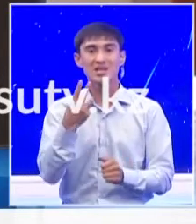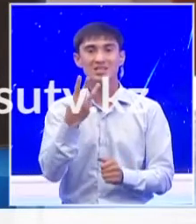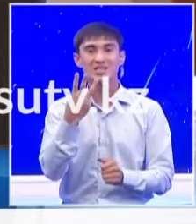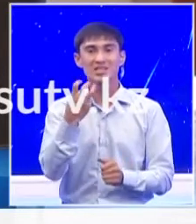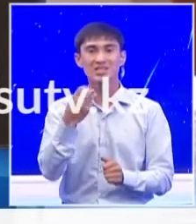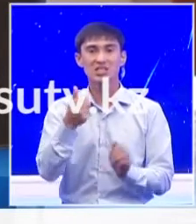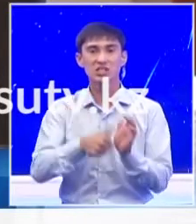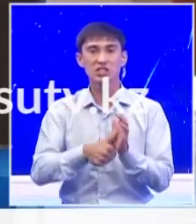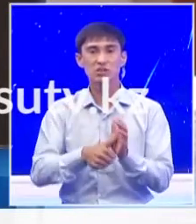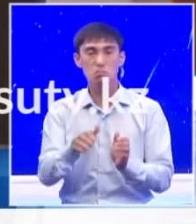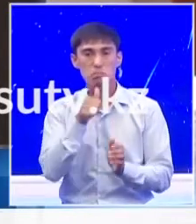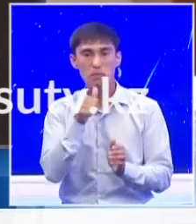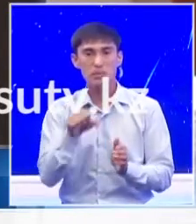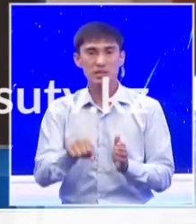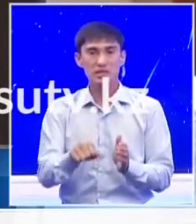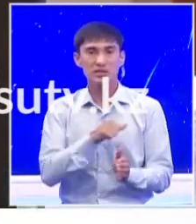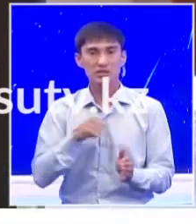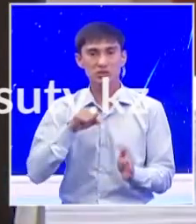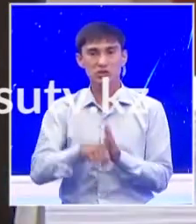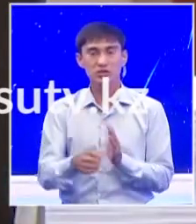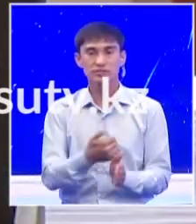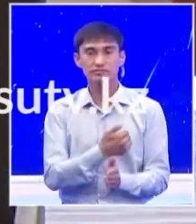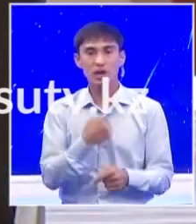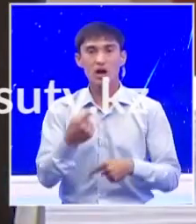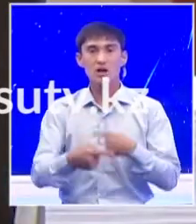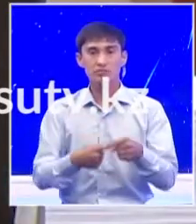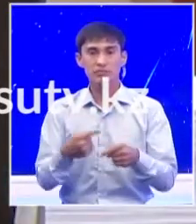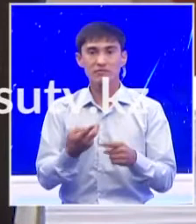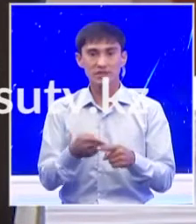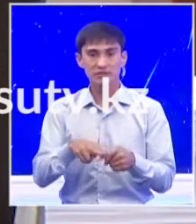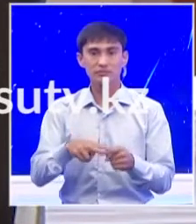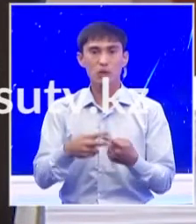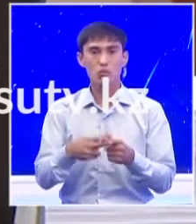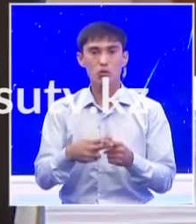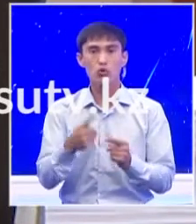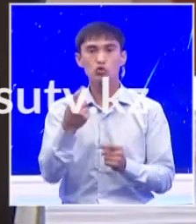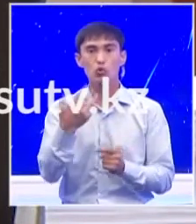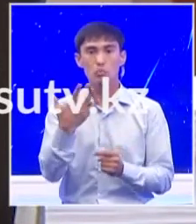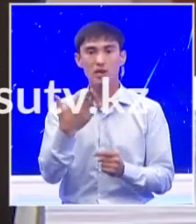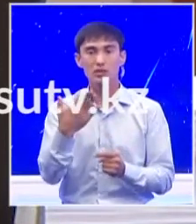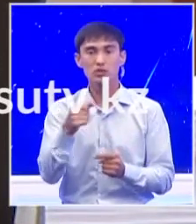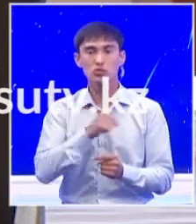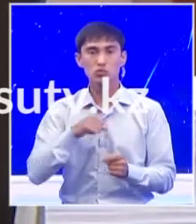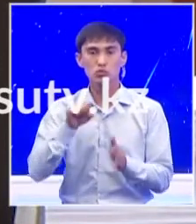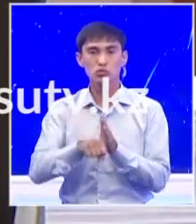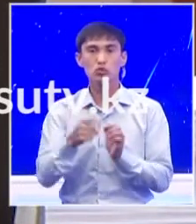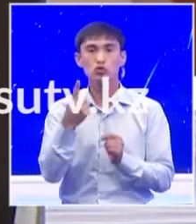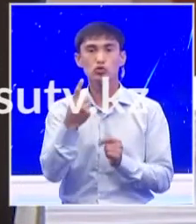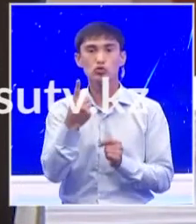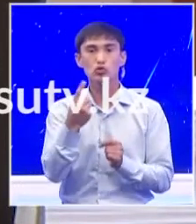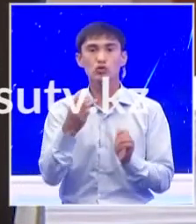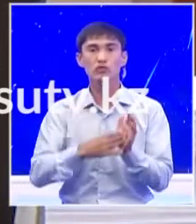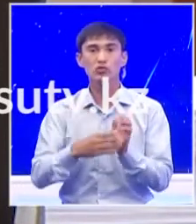суицида. Только за полгода нынешнего года уже 105 суицидов и 193